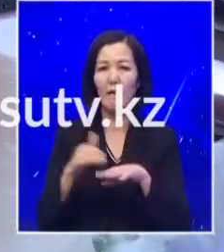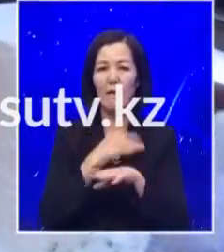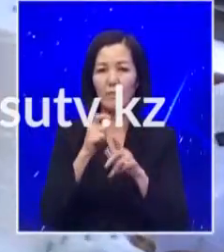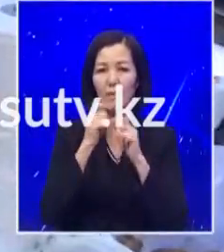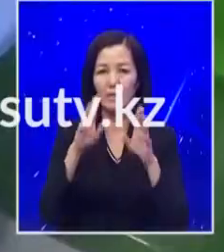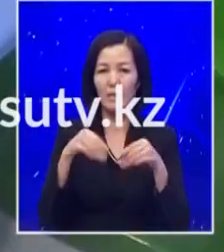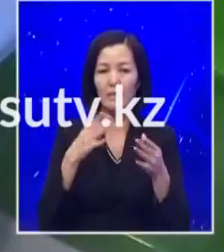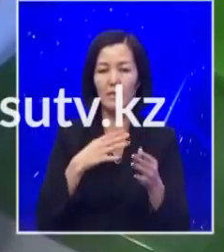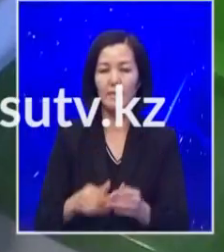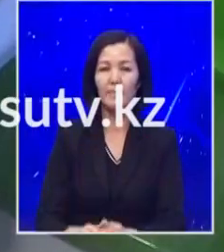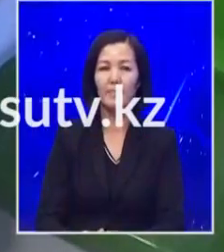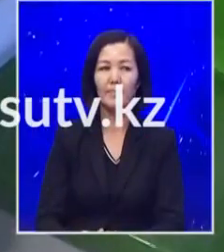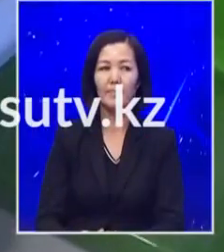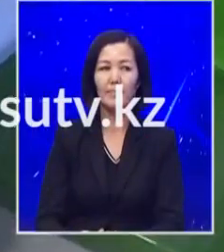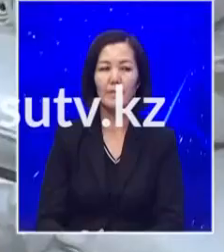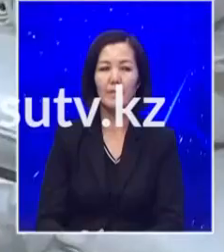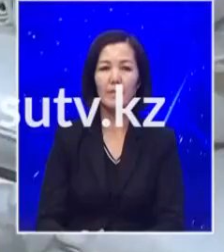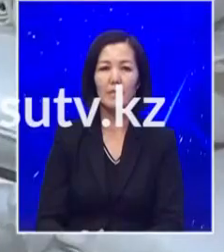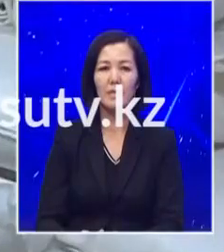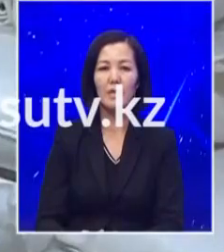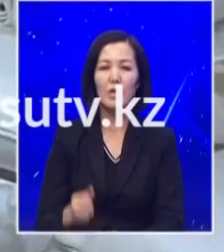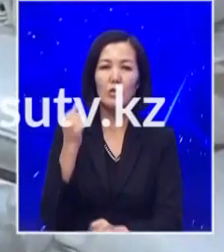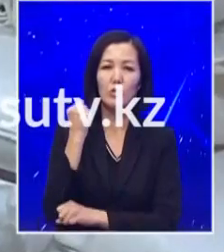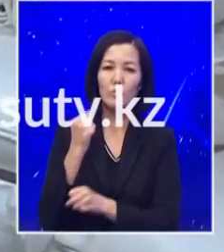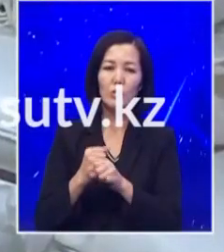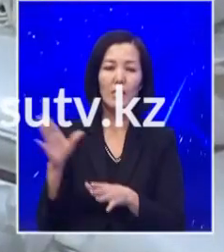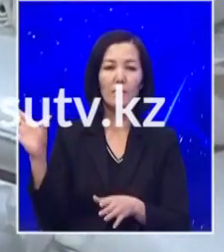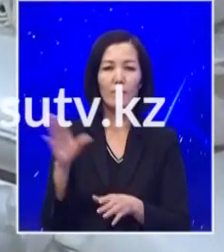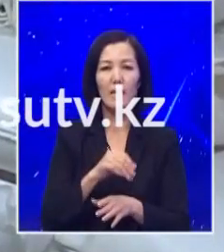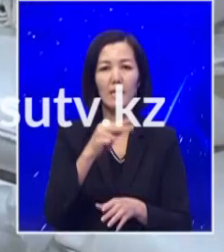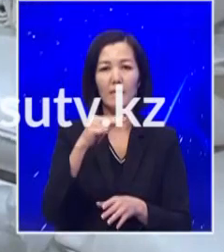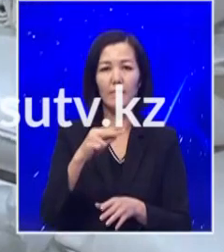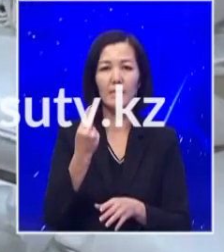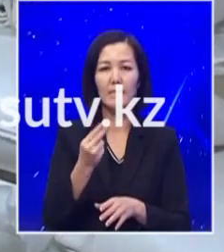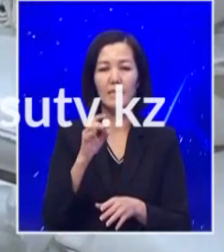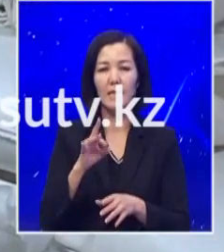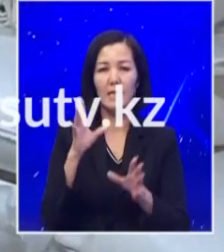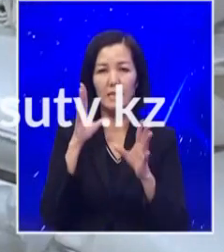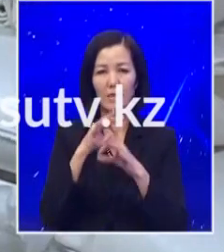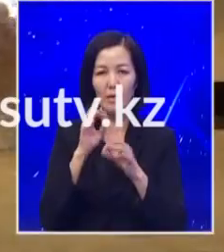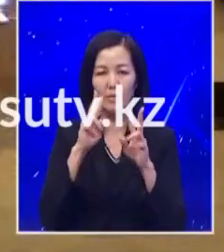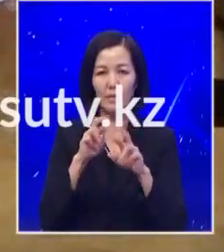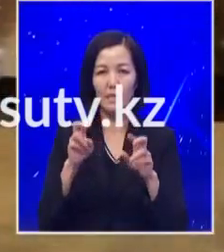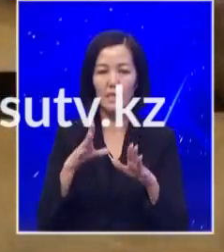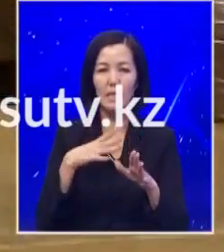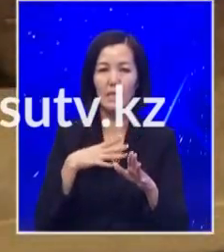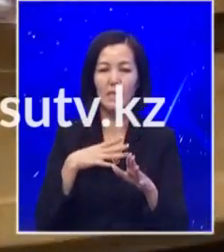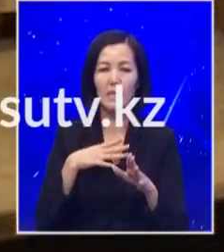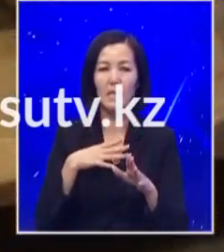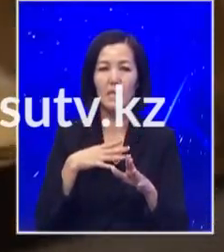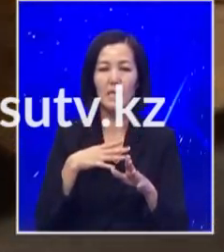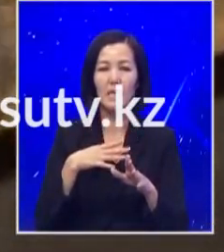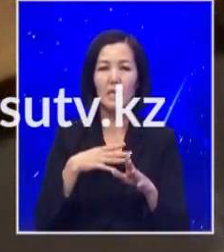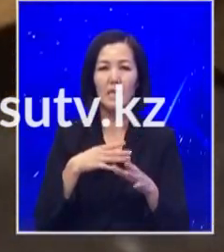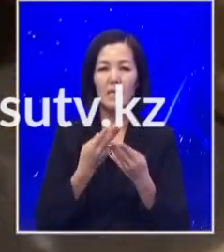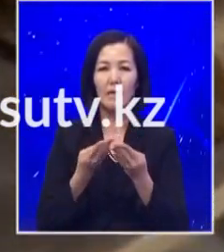танытты. Жұмысшылар бәрі ПЦР өтті, сан книжкасы бәрі уақытысымен өтуде. Карантин кезінде әр